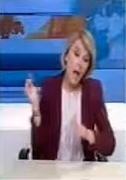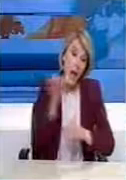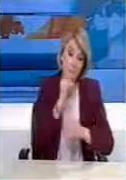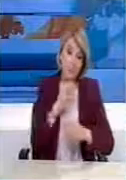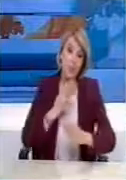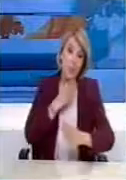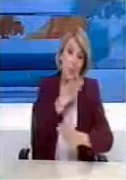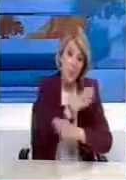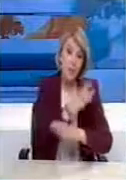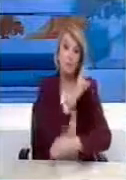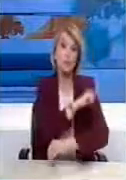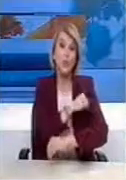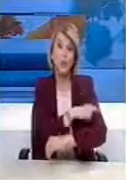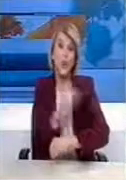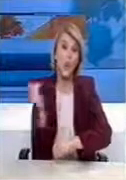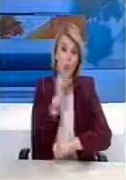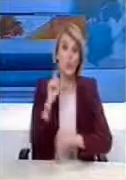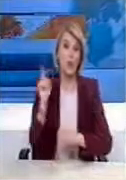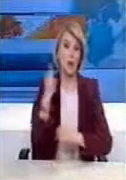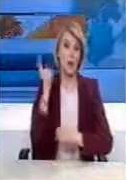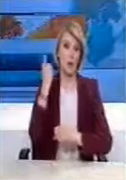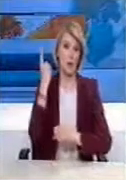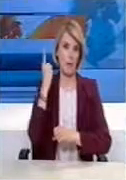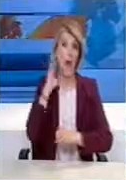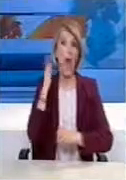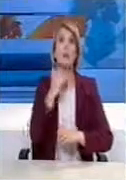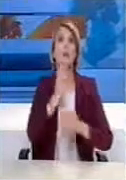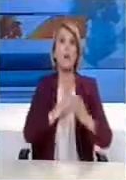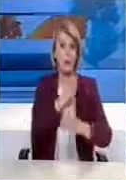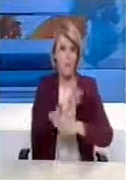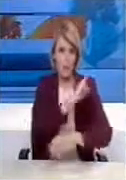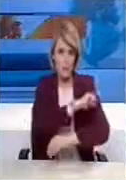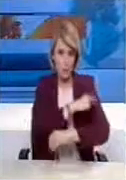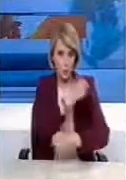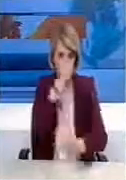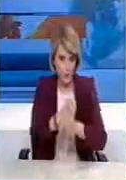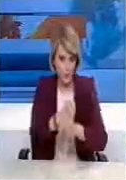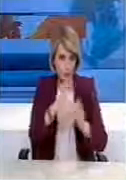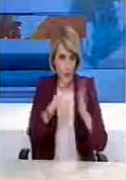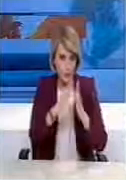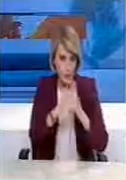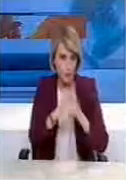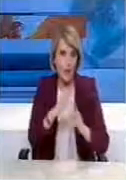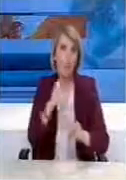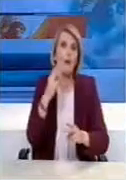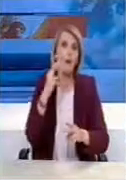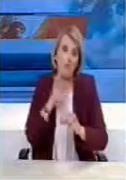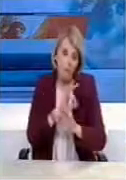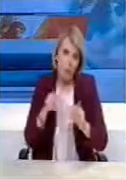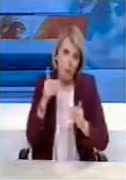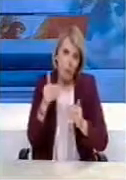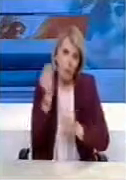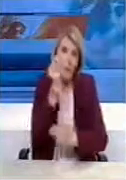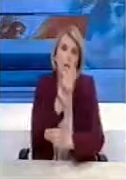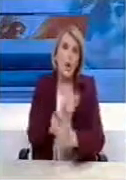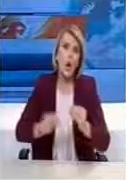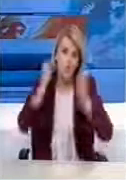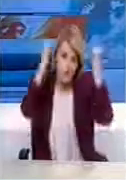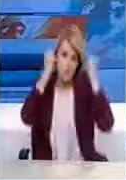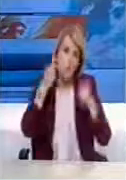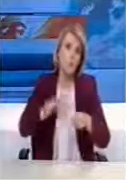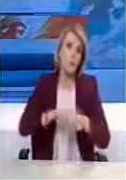να μπορούν να κάνουν έγκαιρα τις θεραπείες που πρέπει. Αν δεν προσέλθουν στο νοσοκομείο και μένουν σπίτι, υπάρχει σημαντική πιθανότητα να επιδεθούν τα συμπτώματά τους.